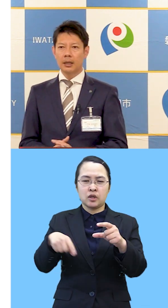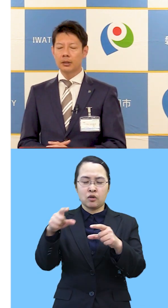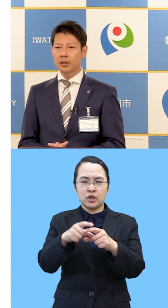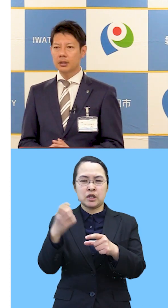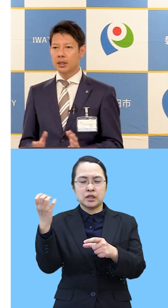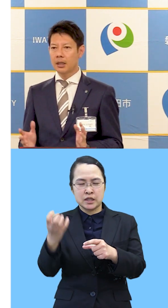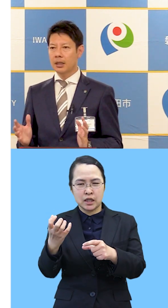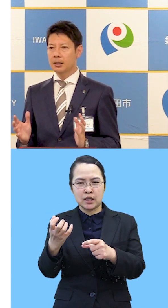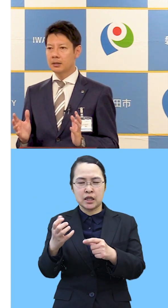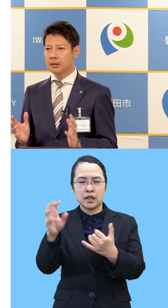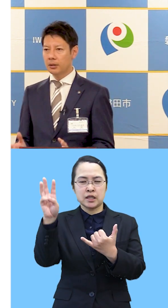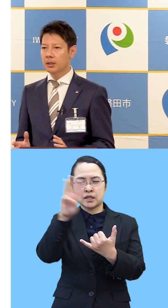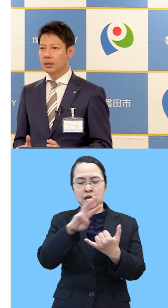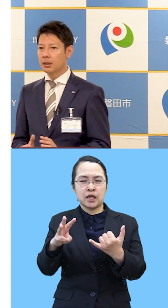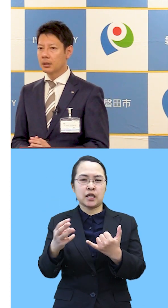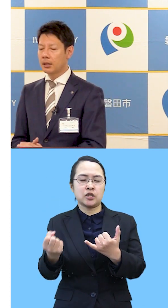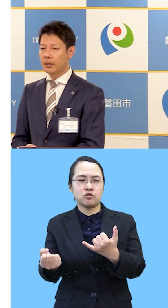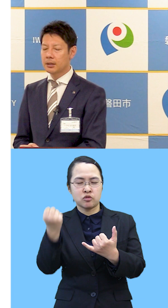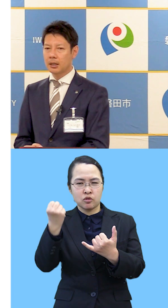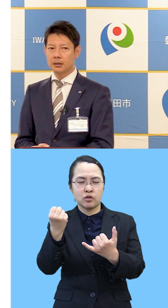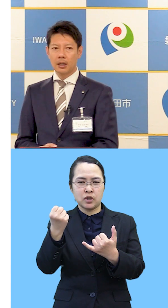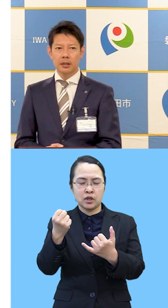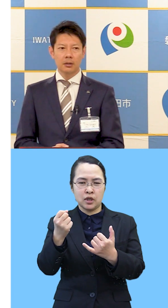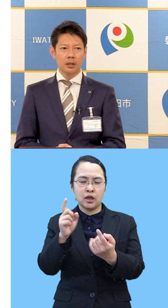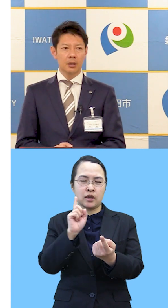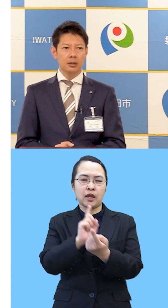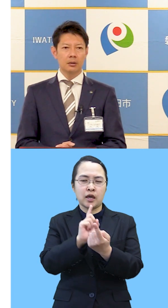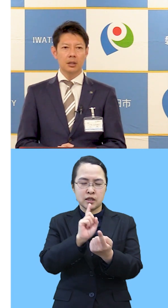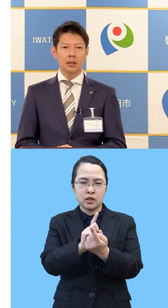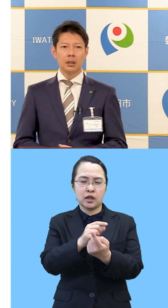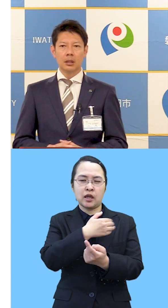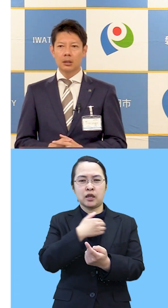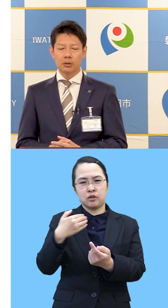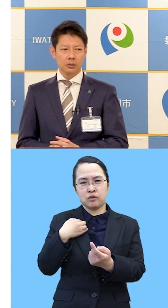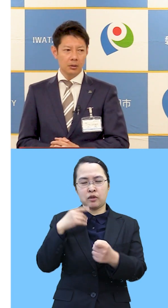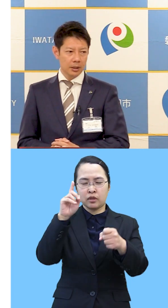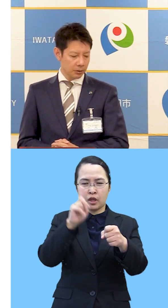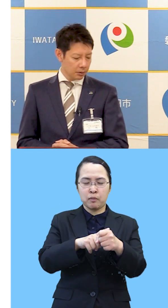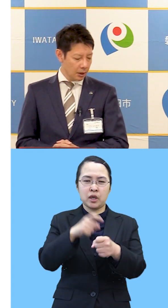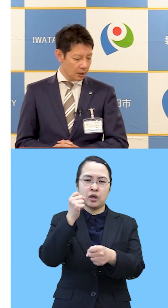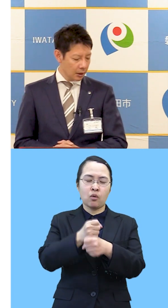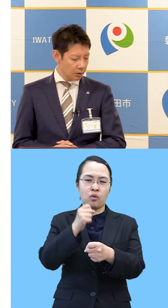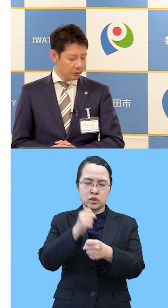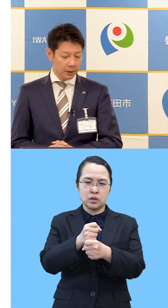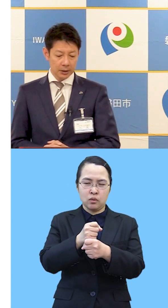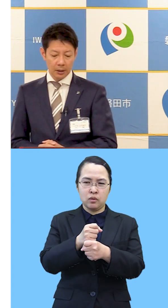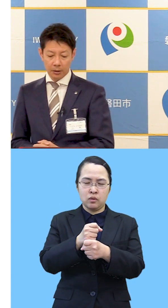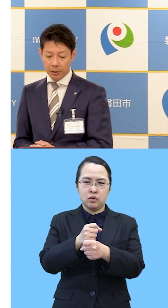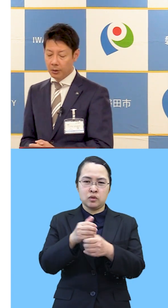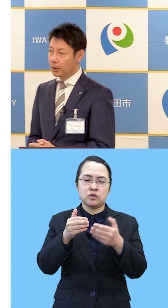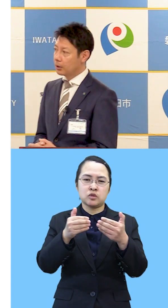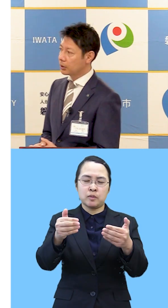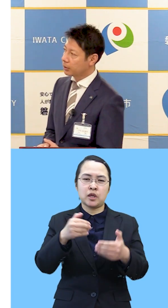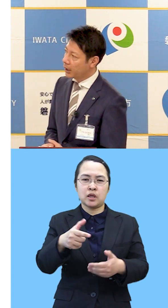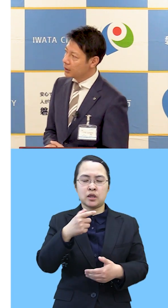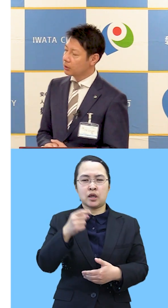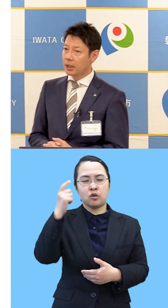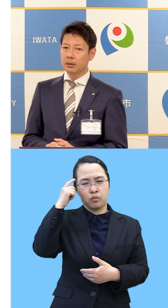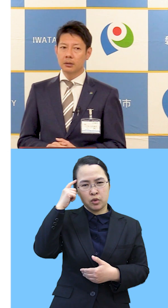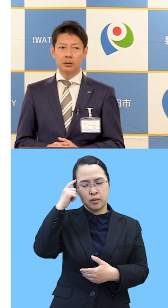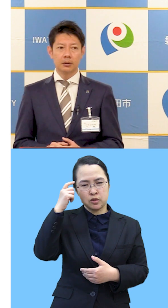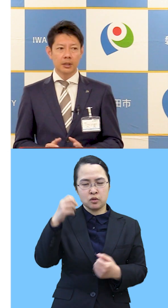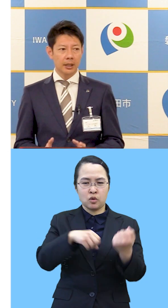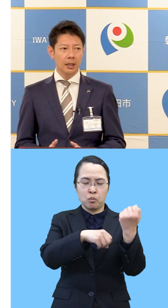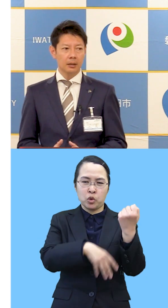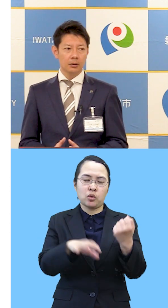固な、より災害に強い対策対応ができるように工事の方を発注していきたいと思うんですけれども、その原資